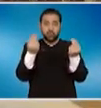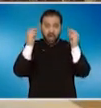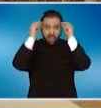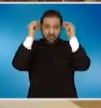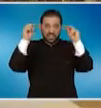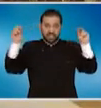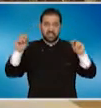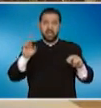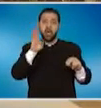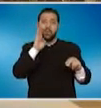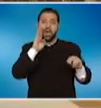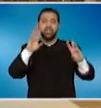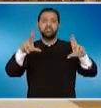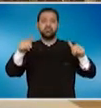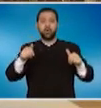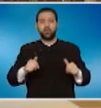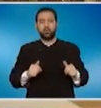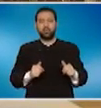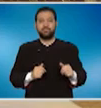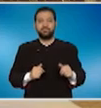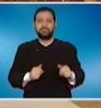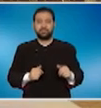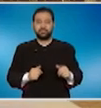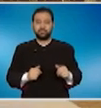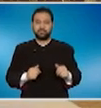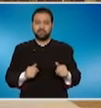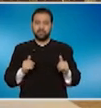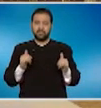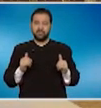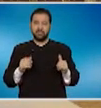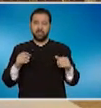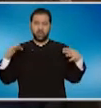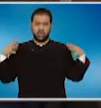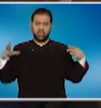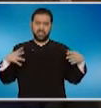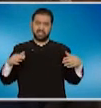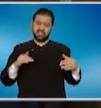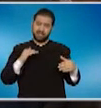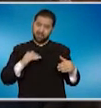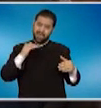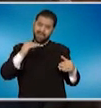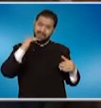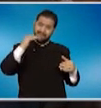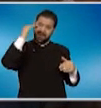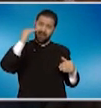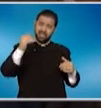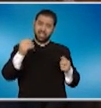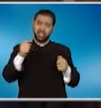gradual printr-o anumită ierarhie, cum spune și Sfântul Dionisie Areopagitul. Aceste ierarhii transmit harul